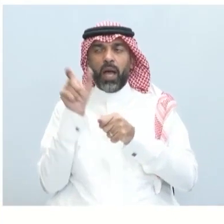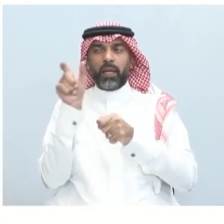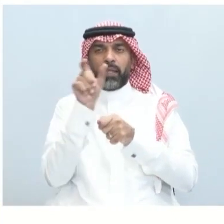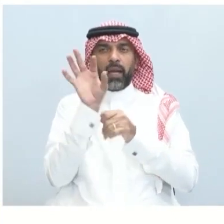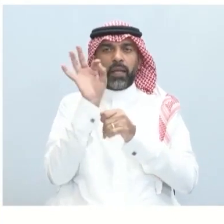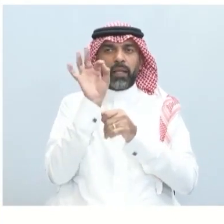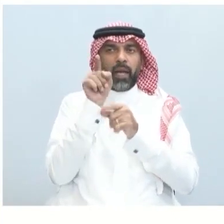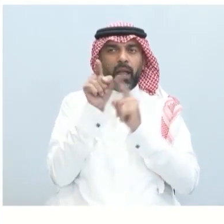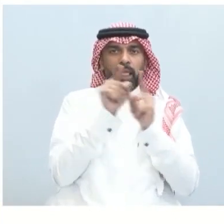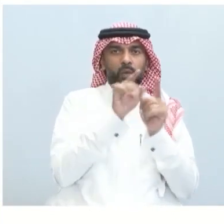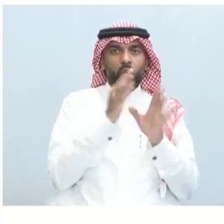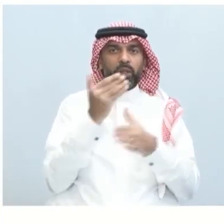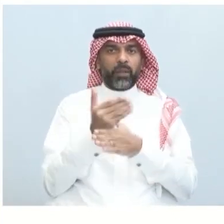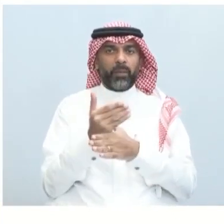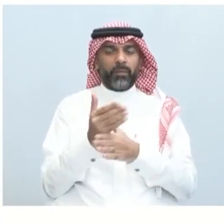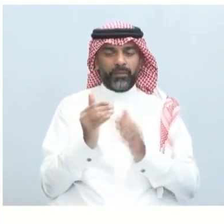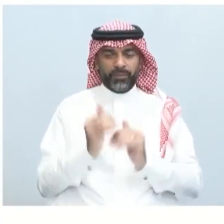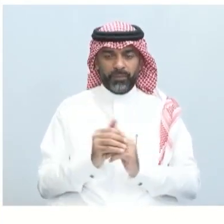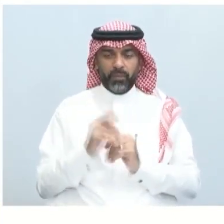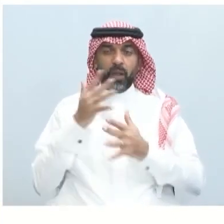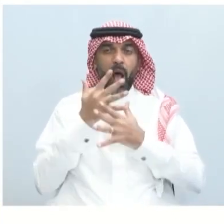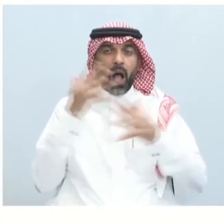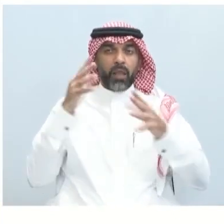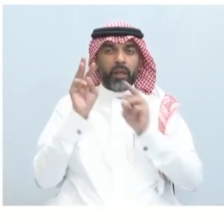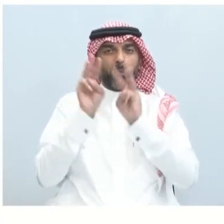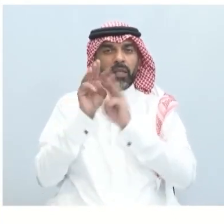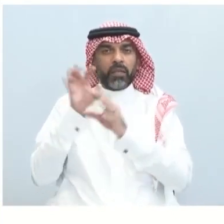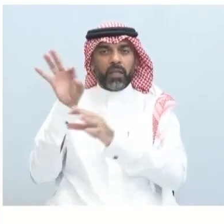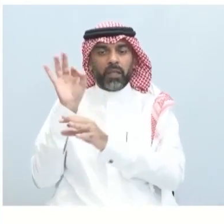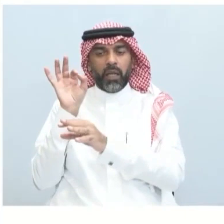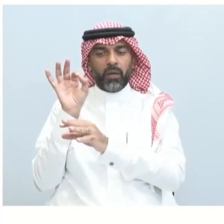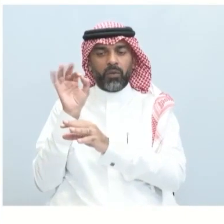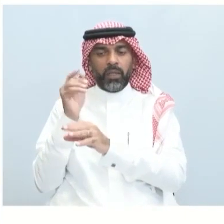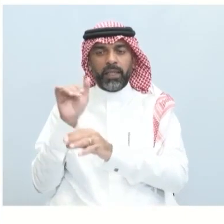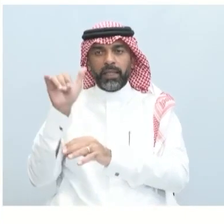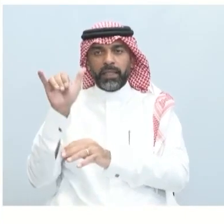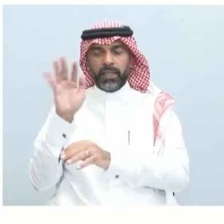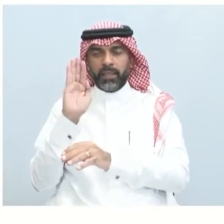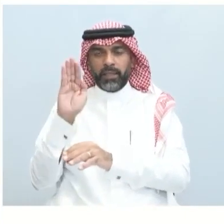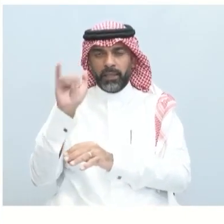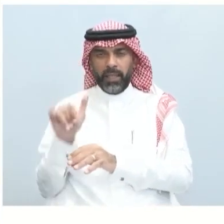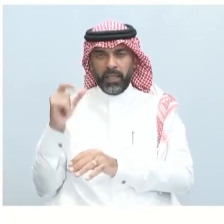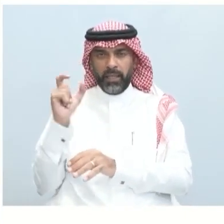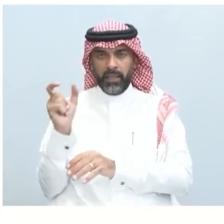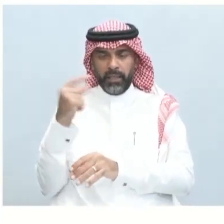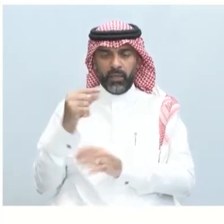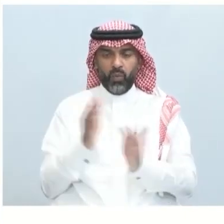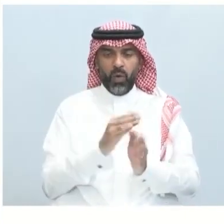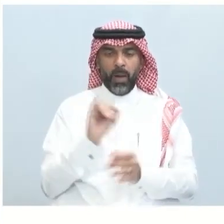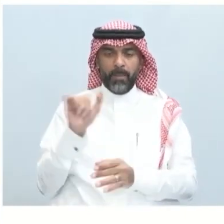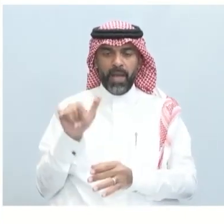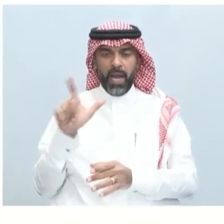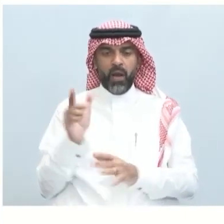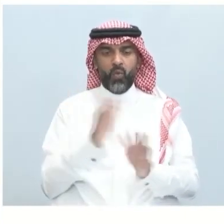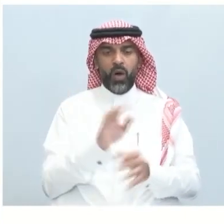ولماذا؟ من أكثر المنصات استخداماً أولاً منصة السند إن بلو، ومنصة الميل تشيمب،